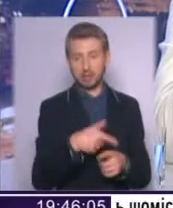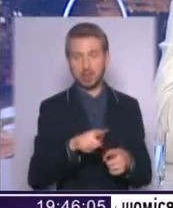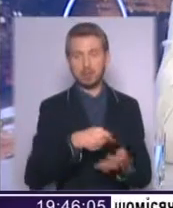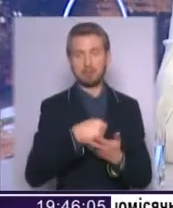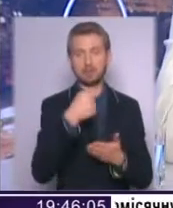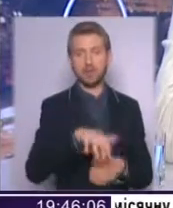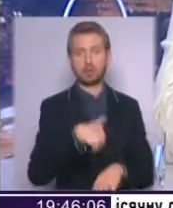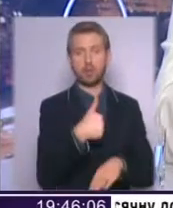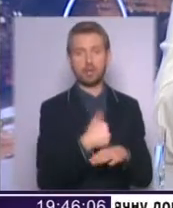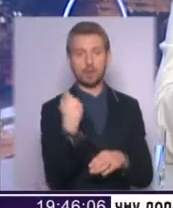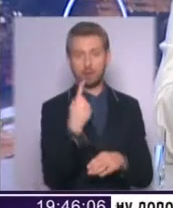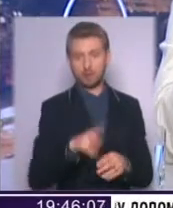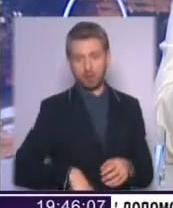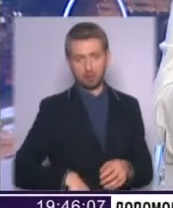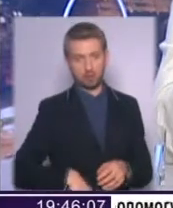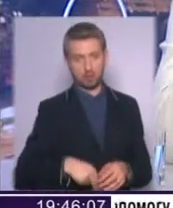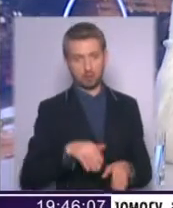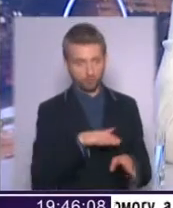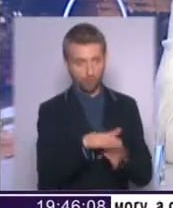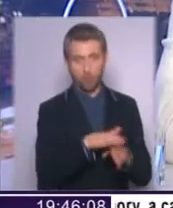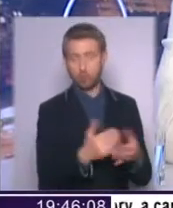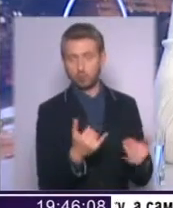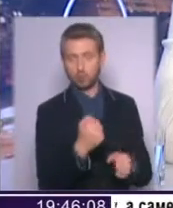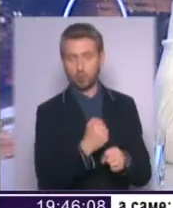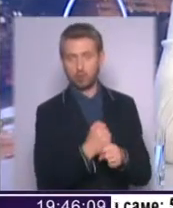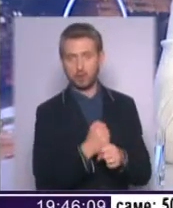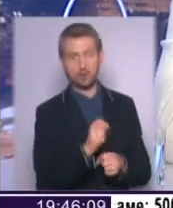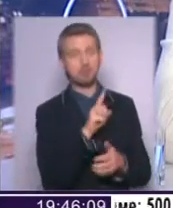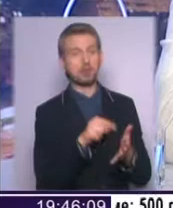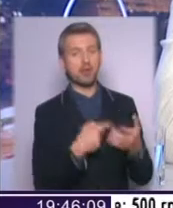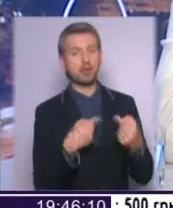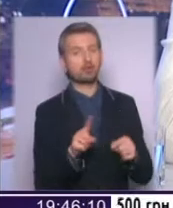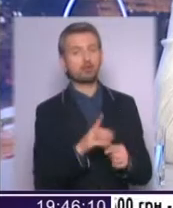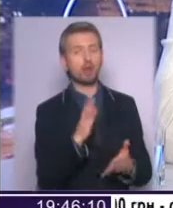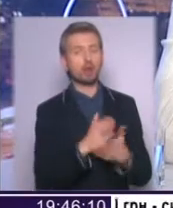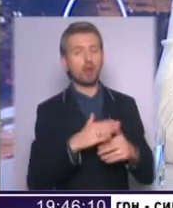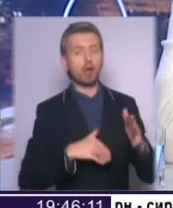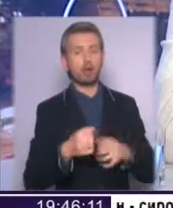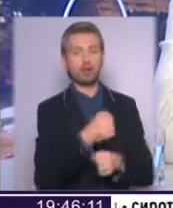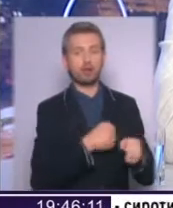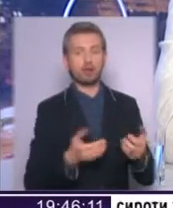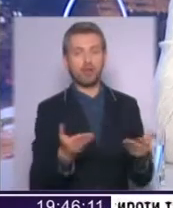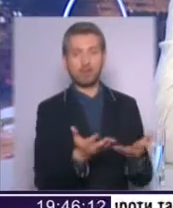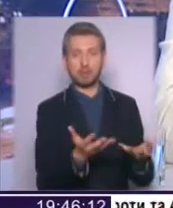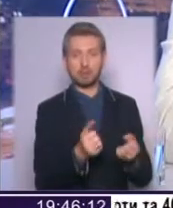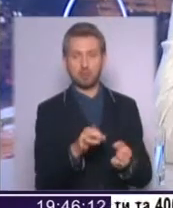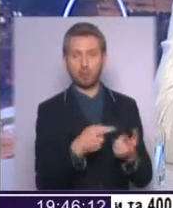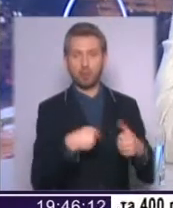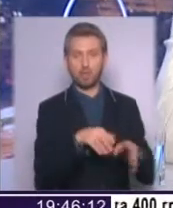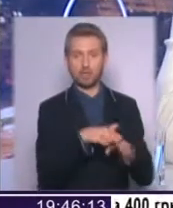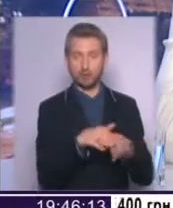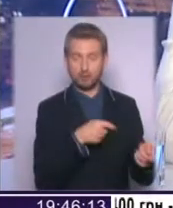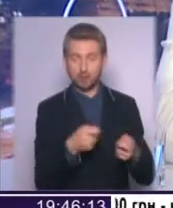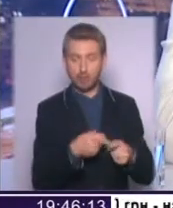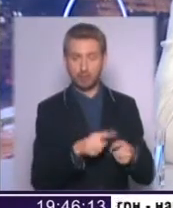голів обласних адміністрацій, будь ласка, це вже виконується і робиться. Питання інше, що є кадрові рішення, які приймають по органи виконавчої влади Кабінет міністрів, це